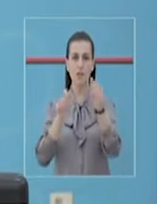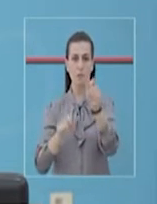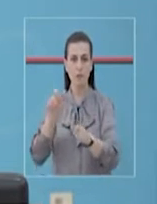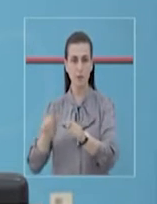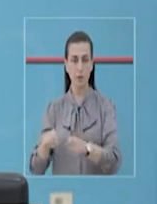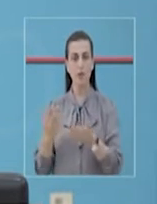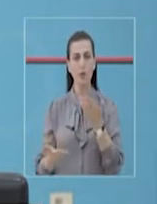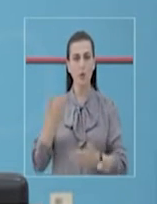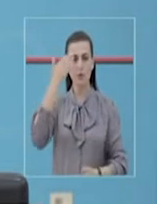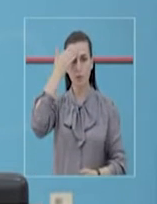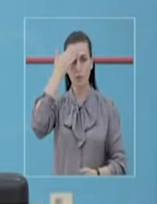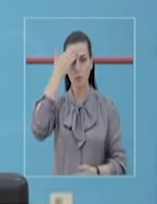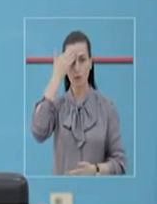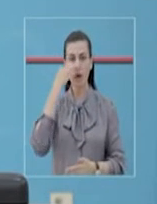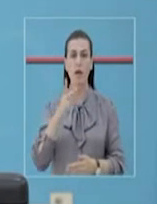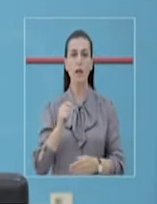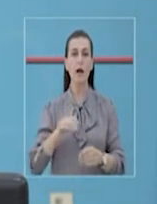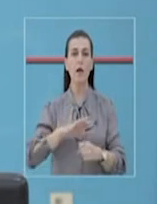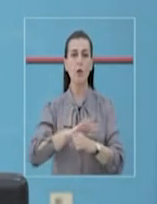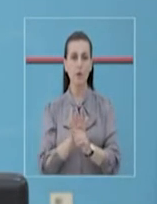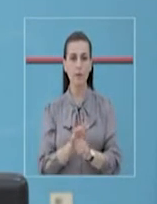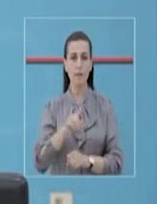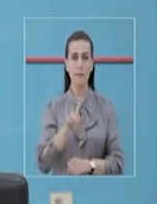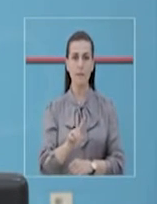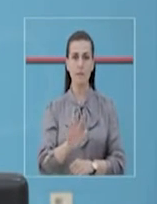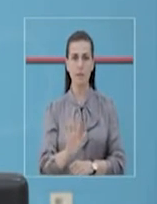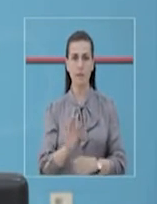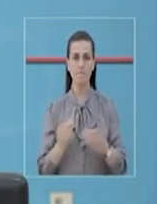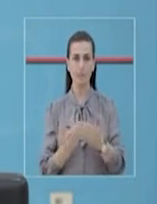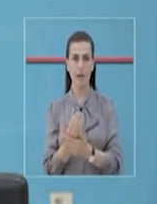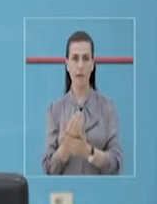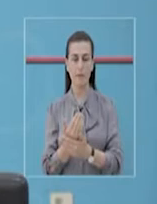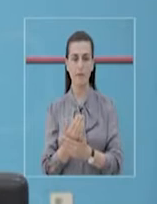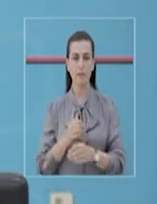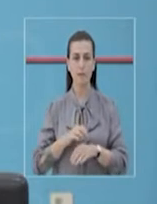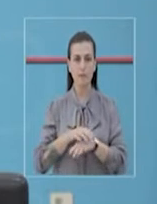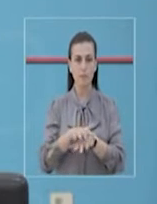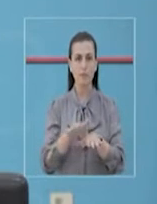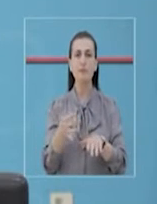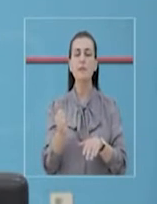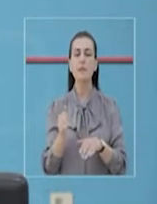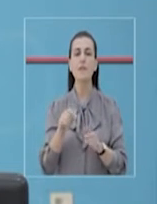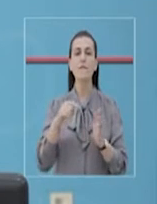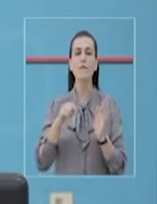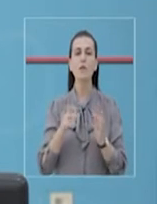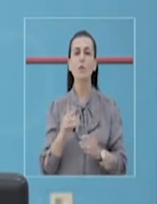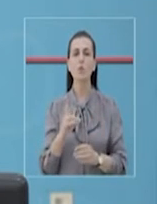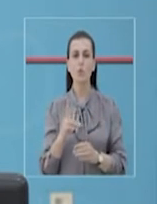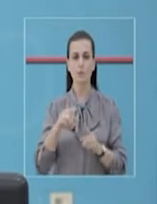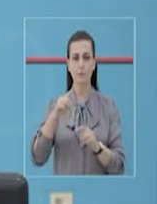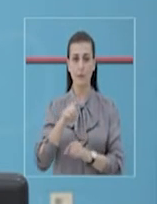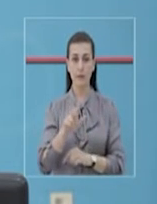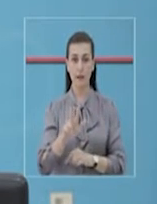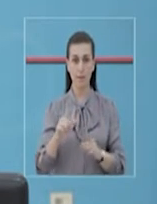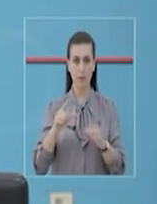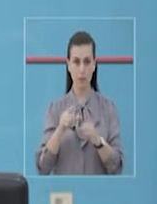COVID-19, dhe kanë rezultuar pozitiv 15 prej tyre. Shpërndarja geografike vijon si më poshtë. 13 raste